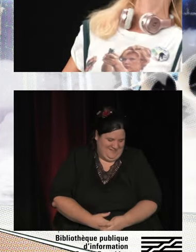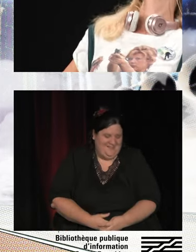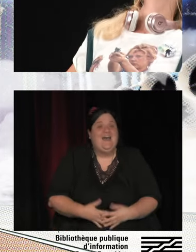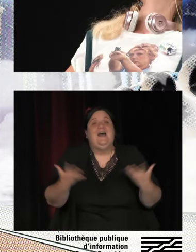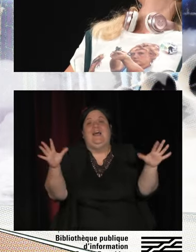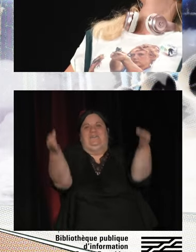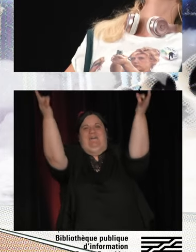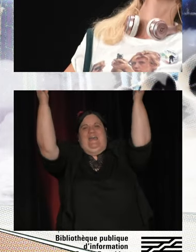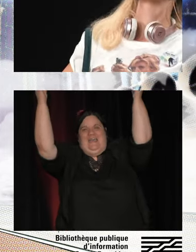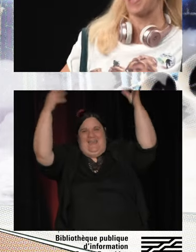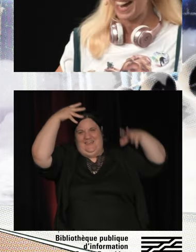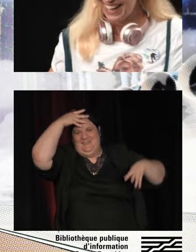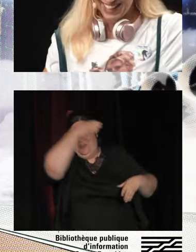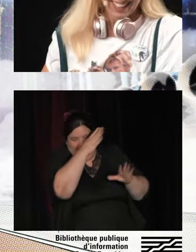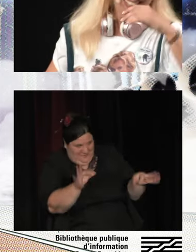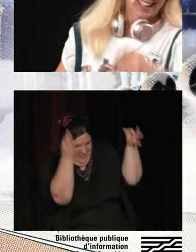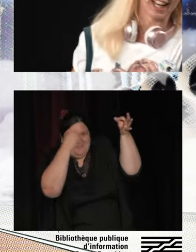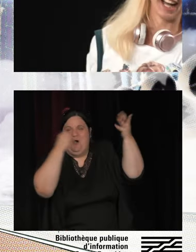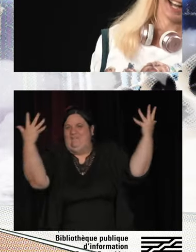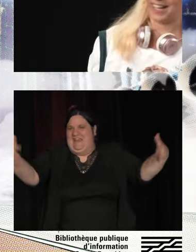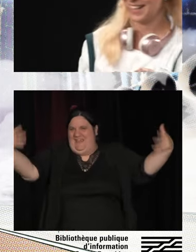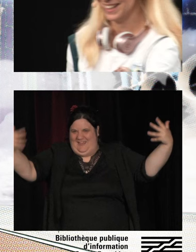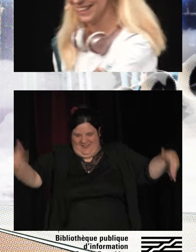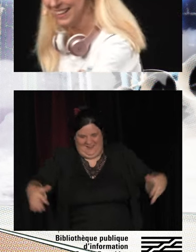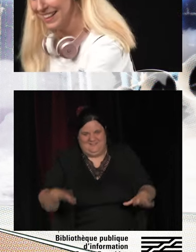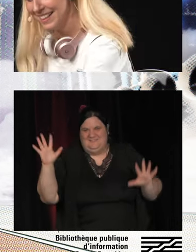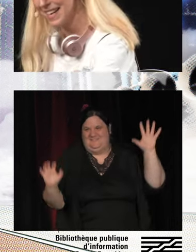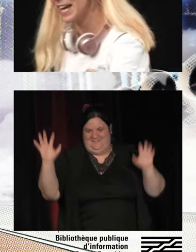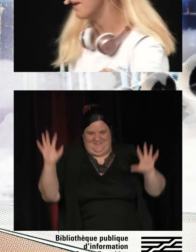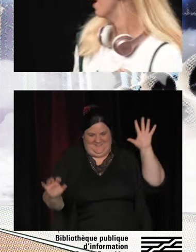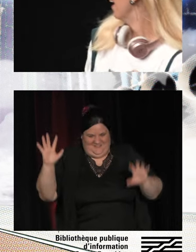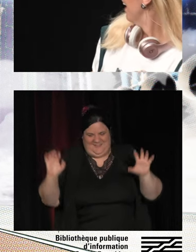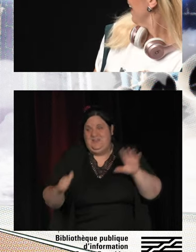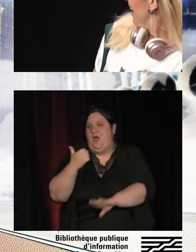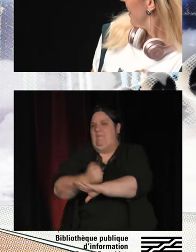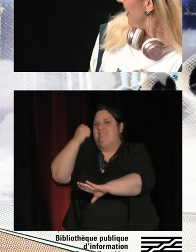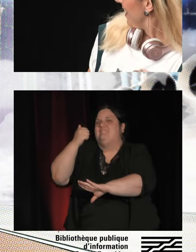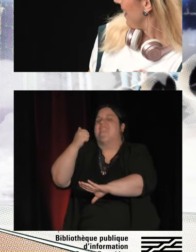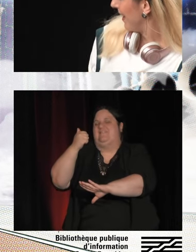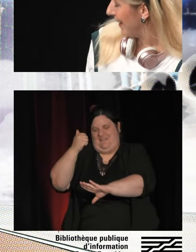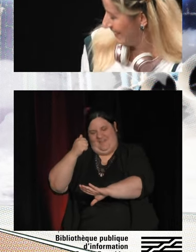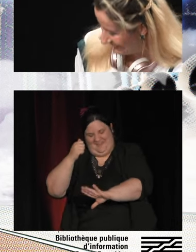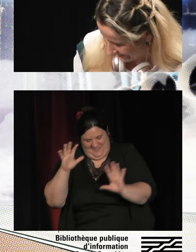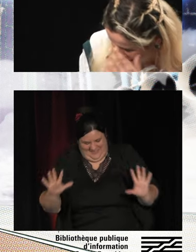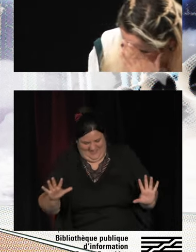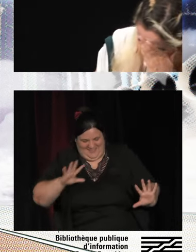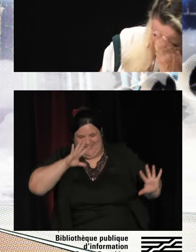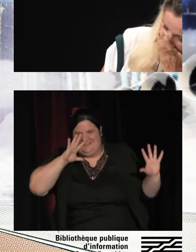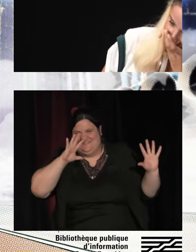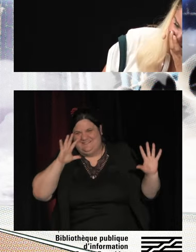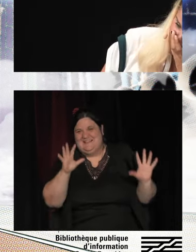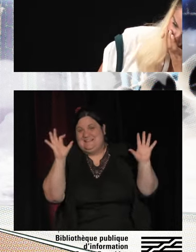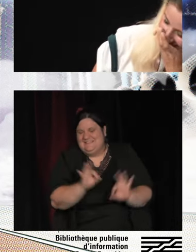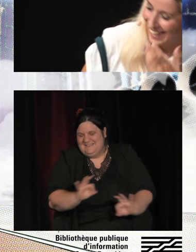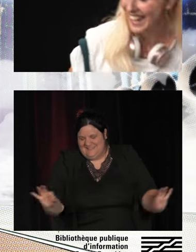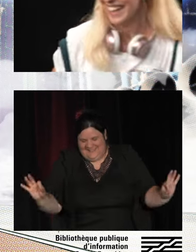Et on a trouvé Jean, c'est bon, c'est fait. Ah. Time. Oh.